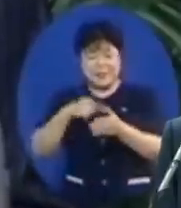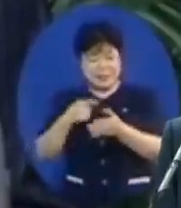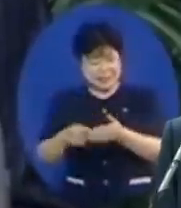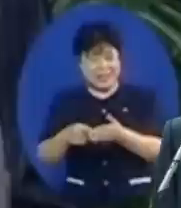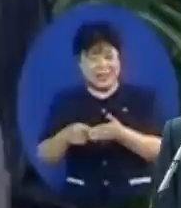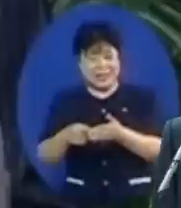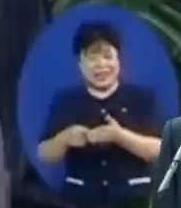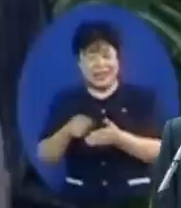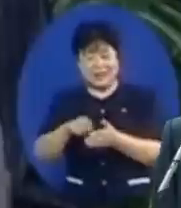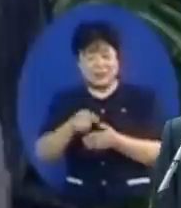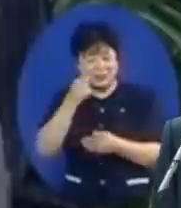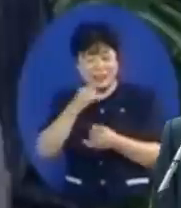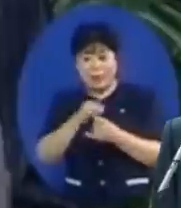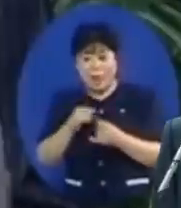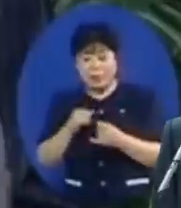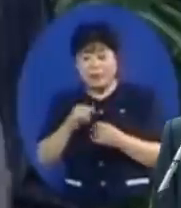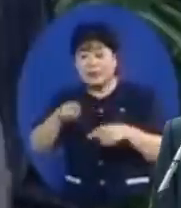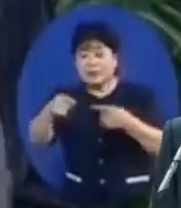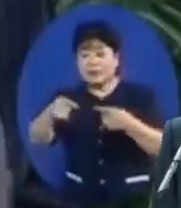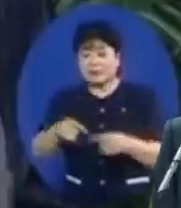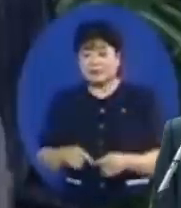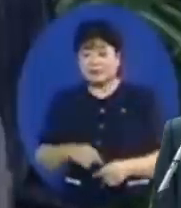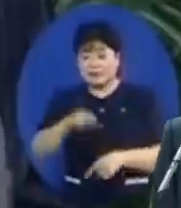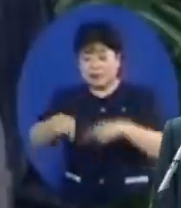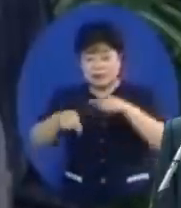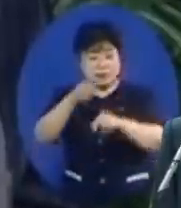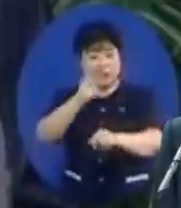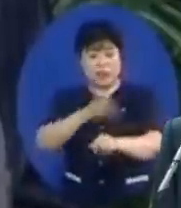나와서 돌아다닐 수가 없어요. 갚았기 때문에